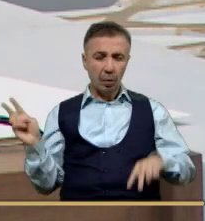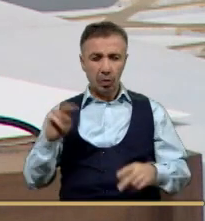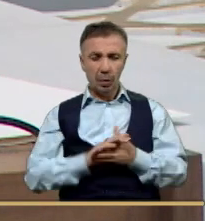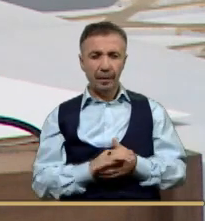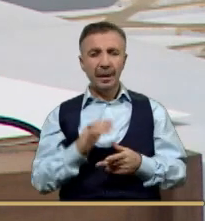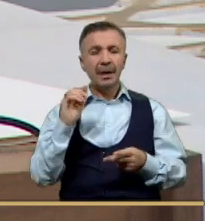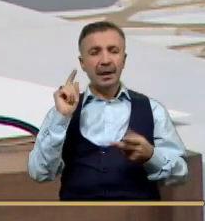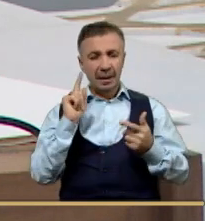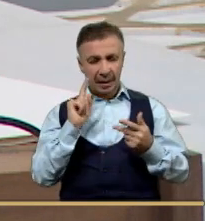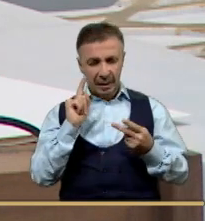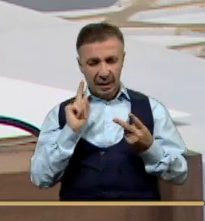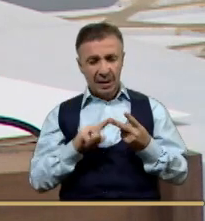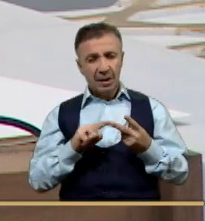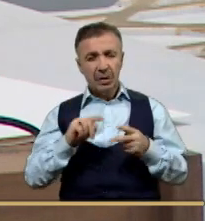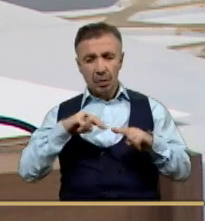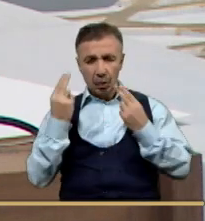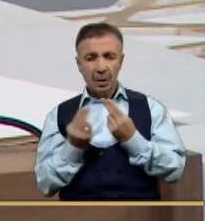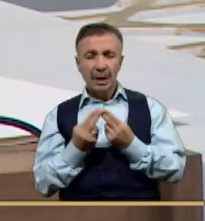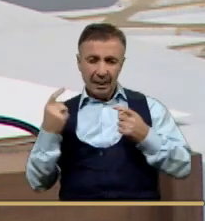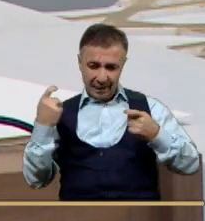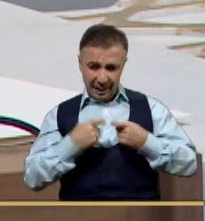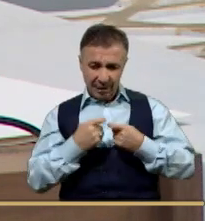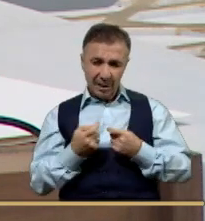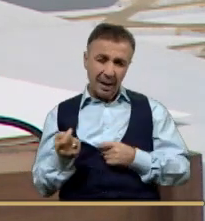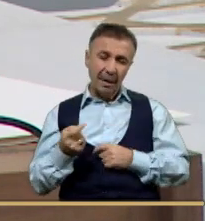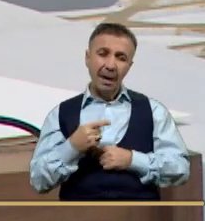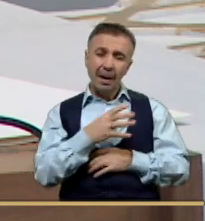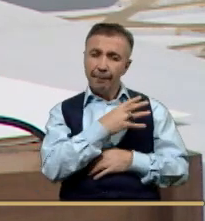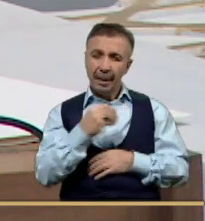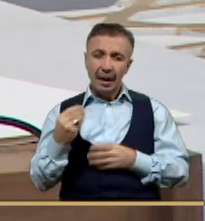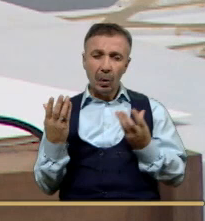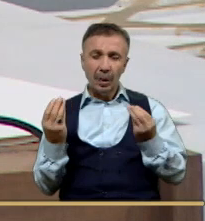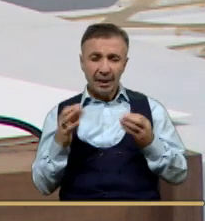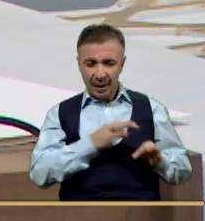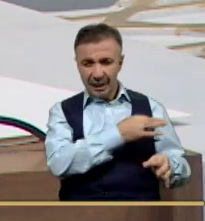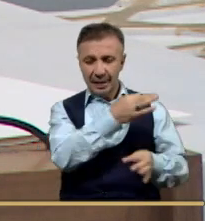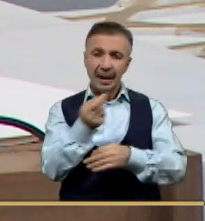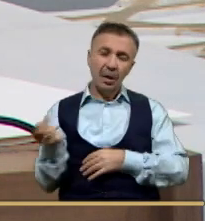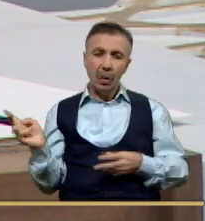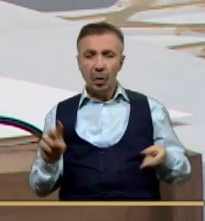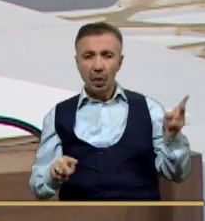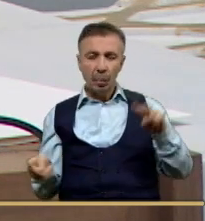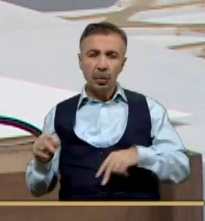Savaşı'nda milyonlarca insan ölmüştür. Ve bugün Batı,